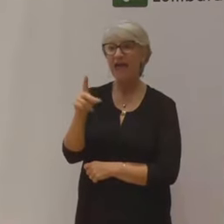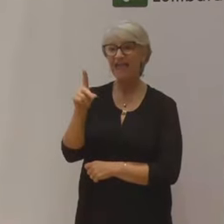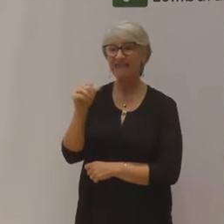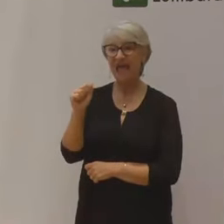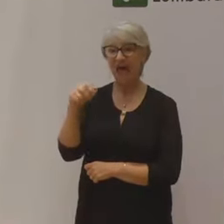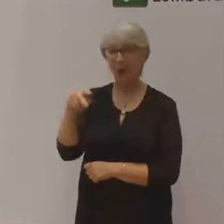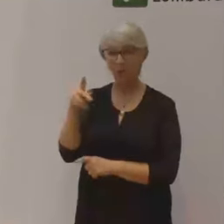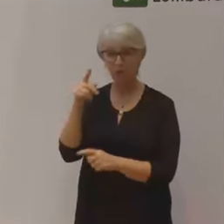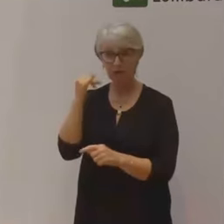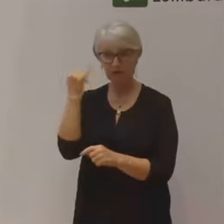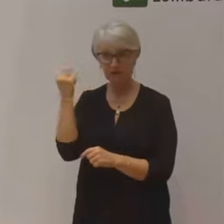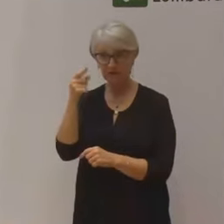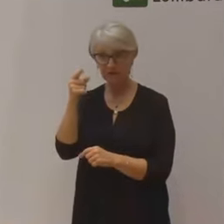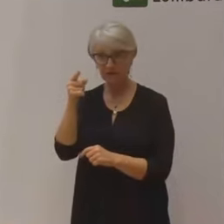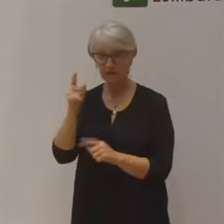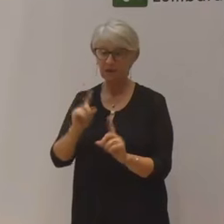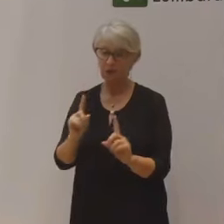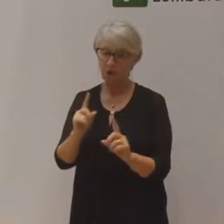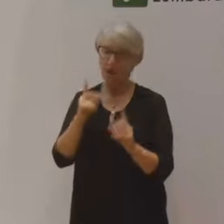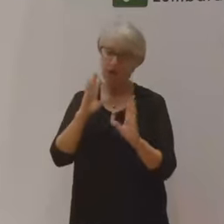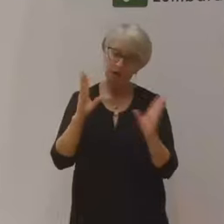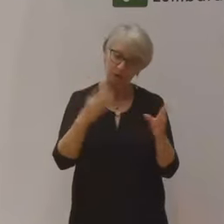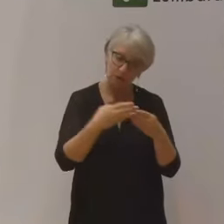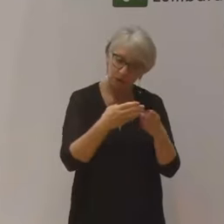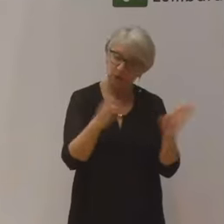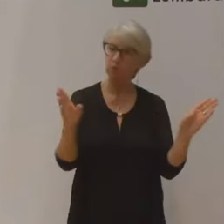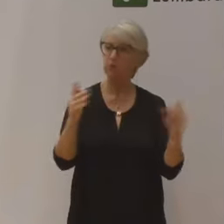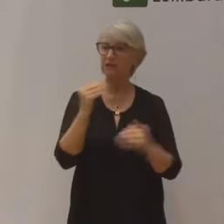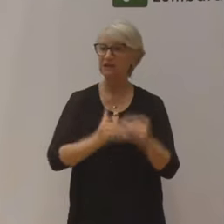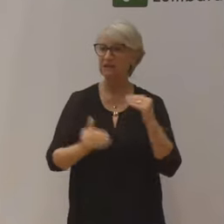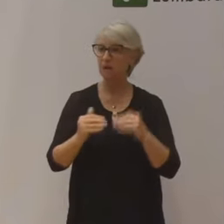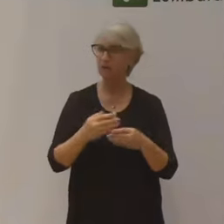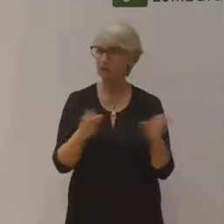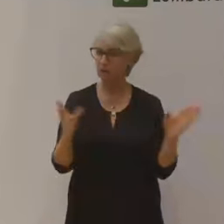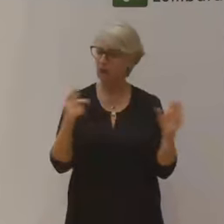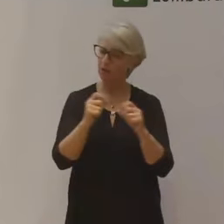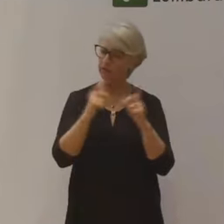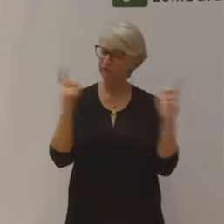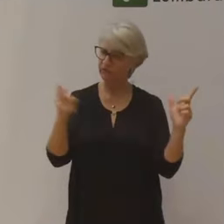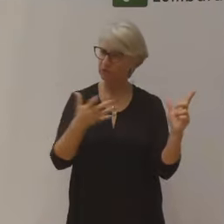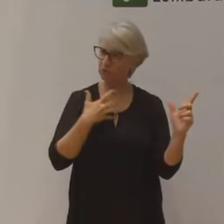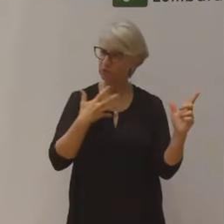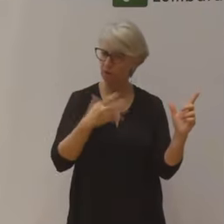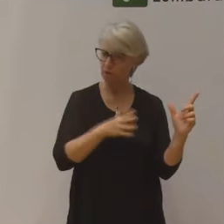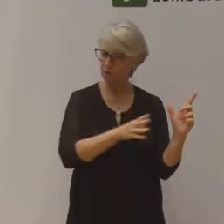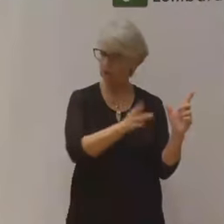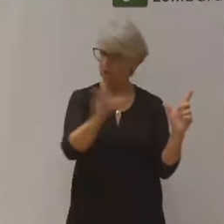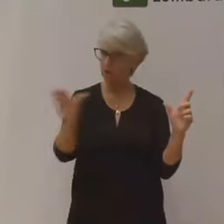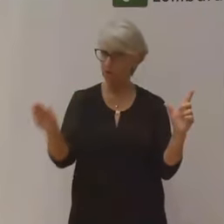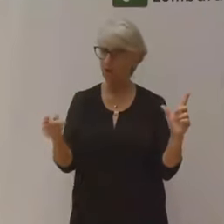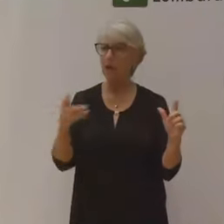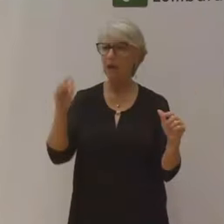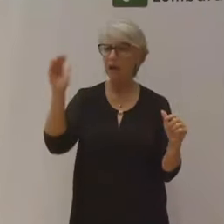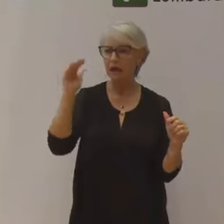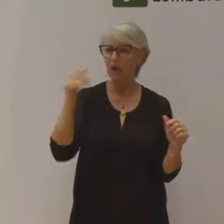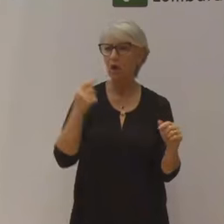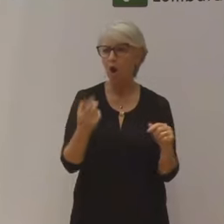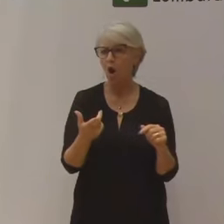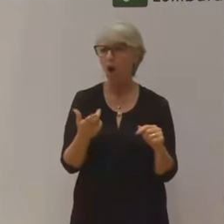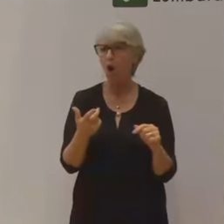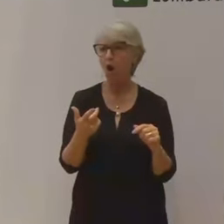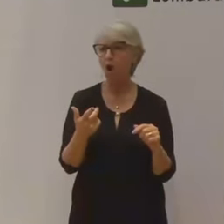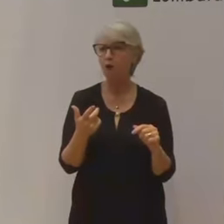alcune tipologie di disabilità. Nei video ne abbiamo viste tante. Abbiamo anche tanti casi di ragazzi con un disturbo